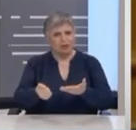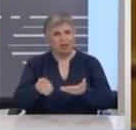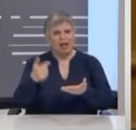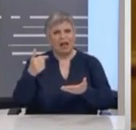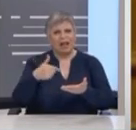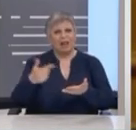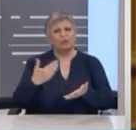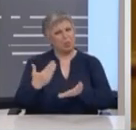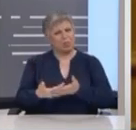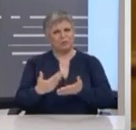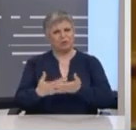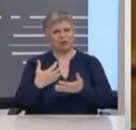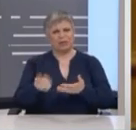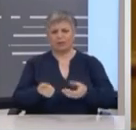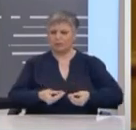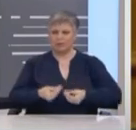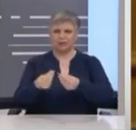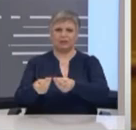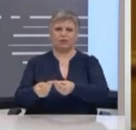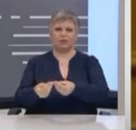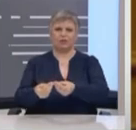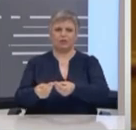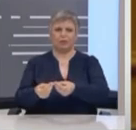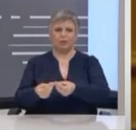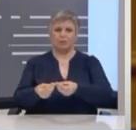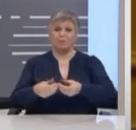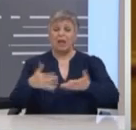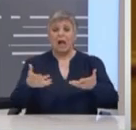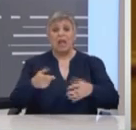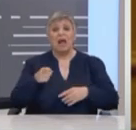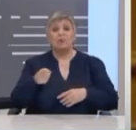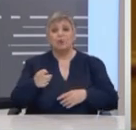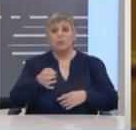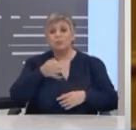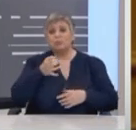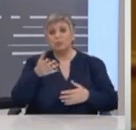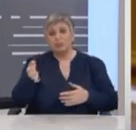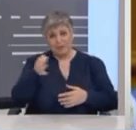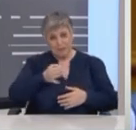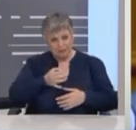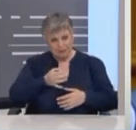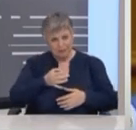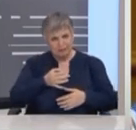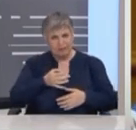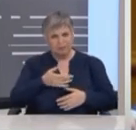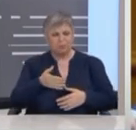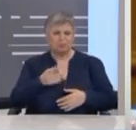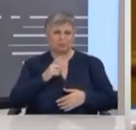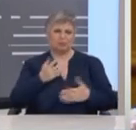πράγματι θα ήταν μεγάλο πρόβλημα αν ίσχυε αυτό που λέγατε, αλλά δεν ισχύει. Βεβαίως, δυστυχώς δεν έχουμε